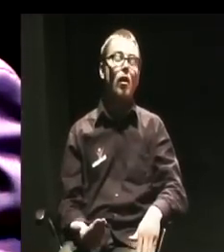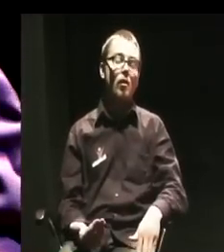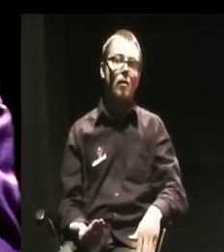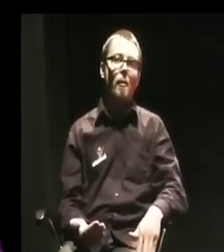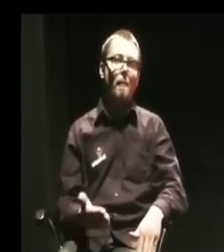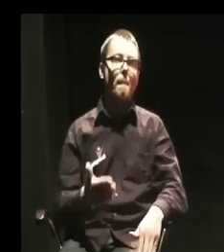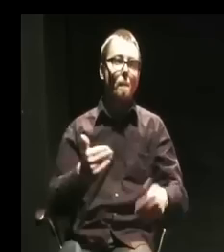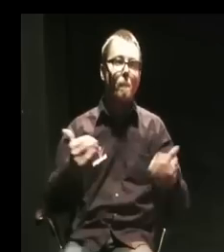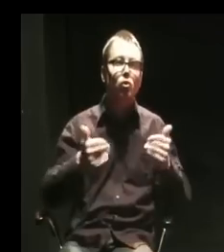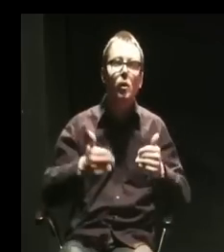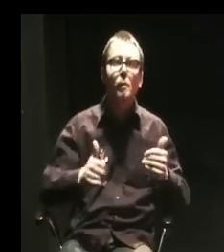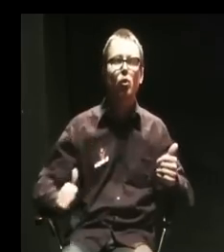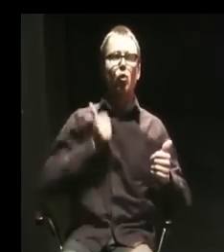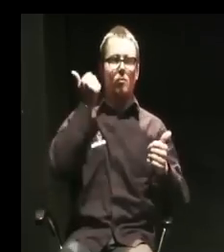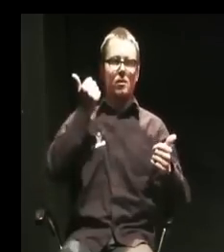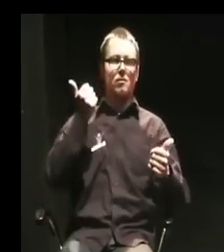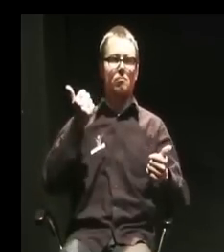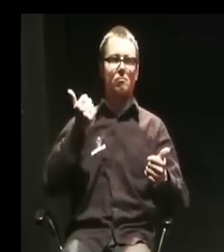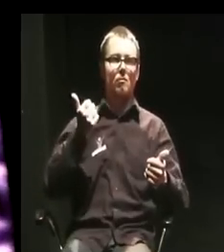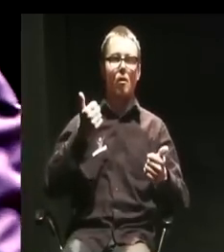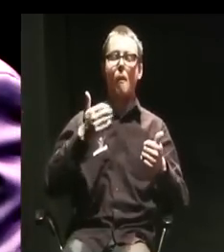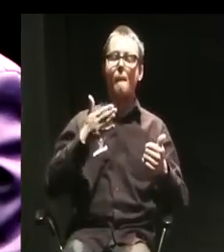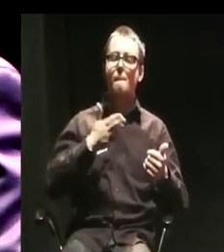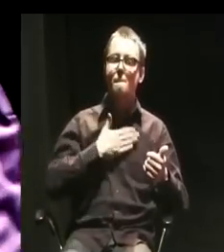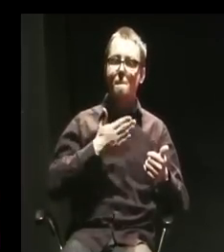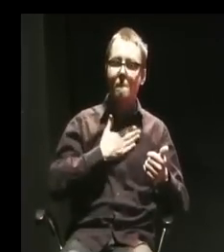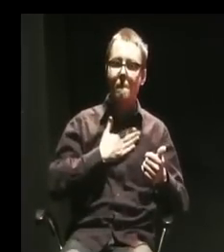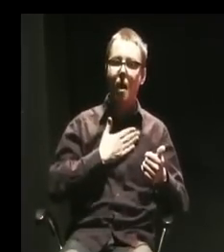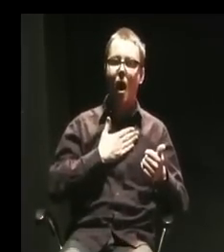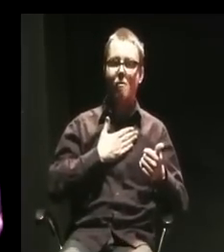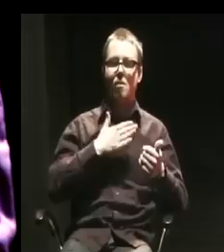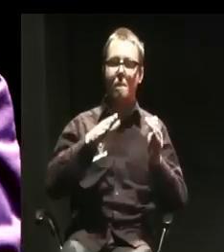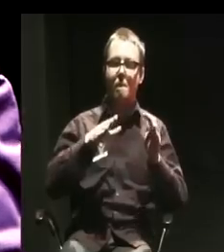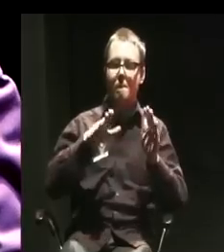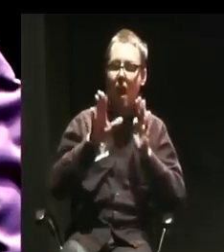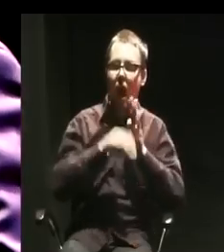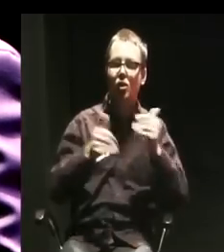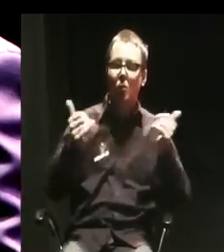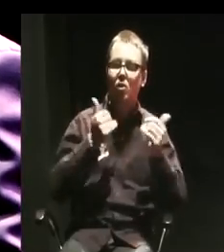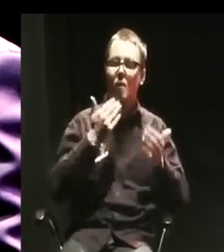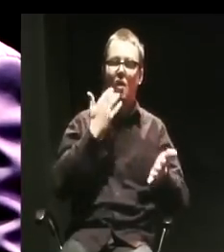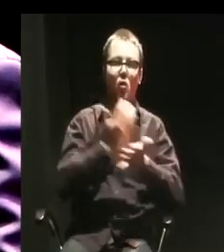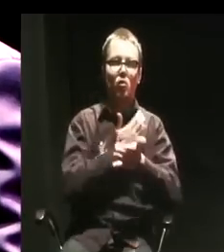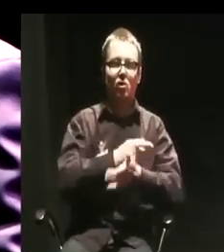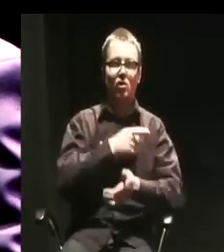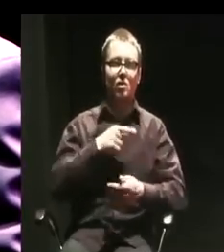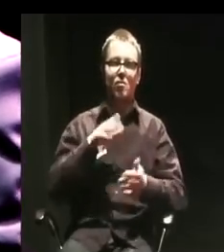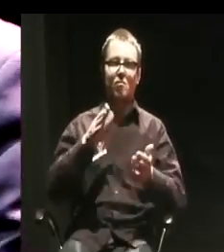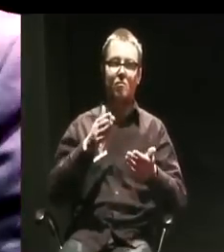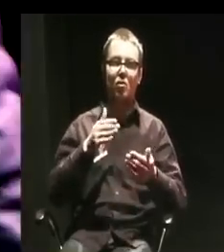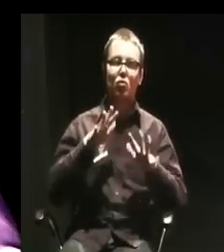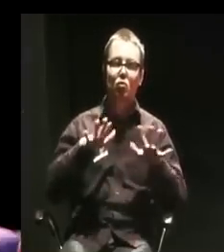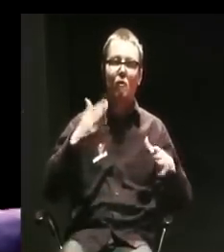pochwalić. Mamy otoczenie, które powinniśmy wykorzystać. Mamy coraz więcej inwestorów, którzy przyjeżdżają do